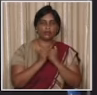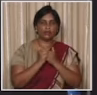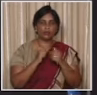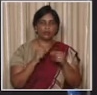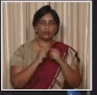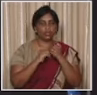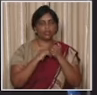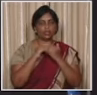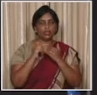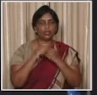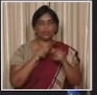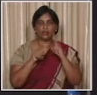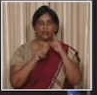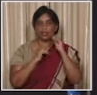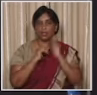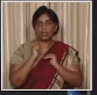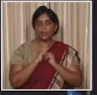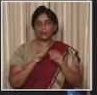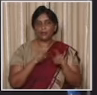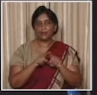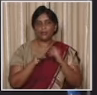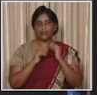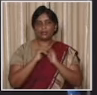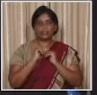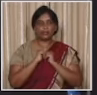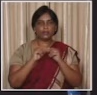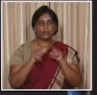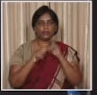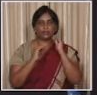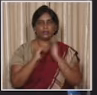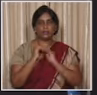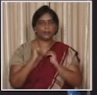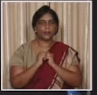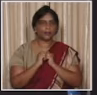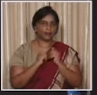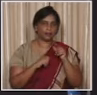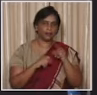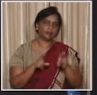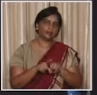ඇෆ්ලොටොක්සින් අගය ලෝක සෞඛ්‍ය